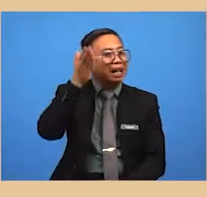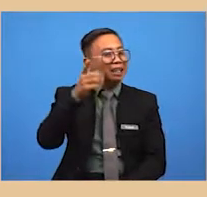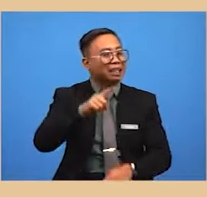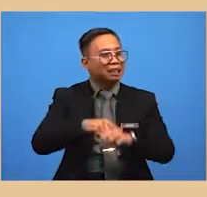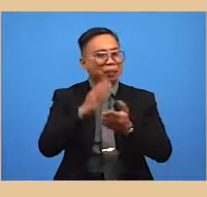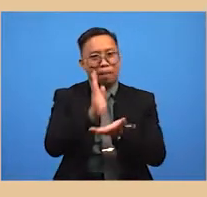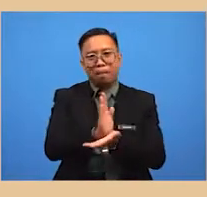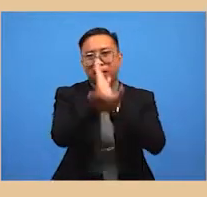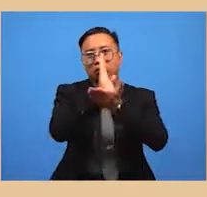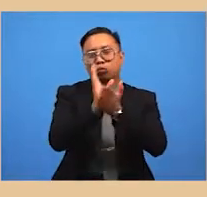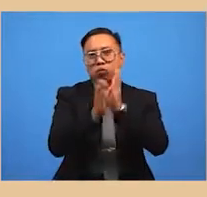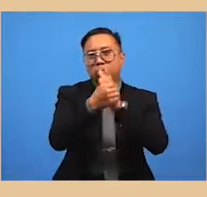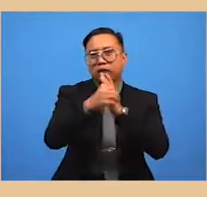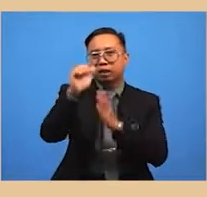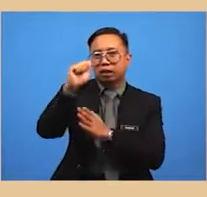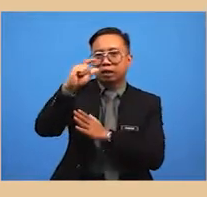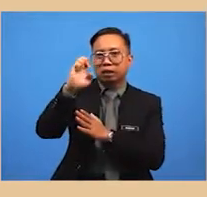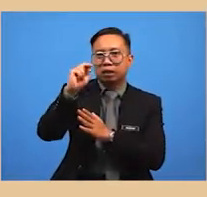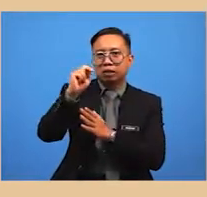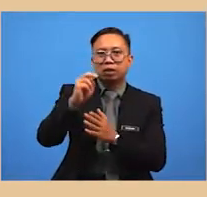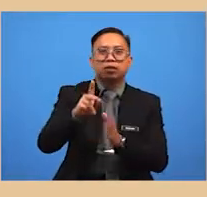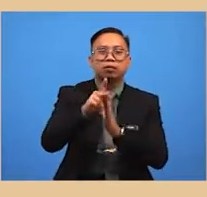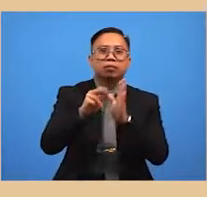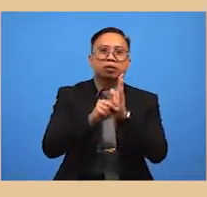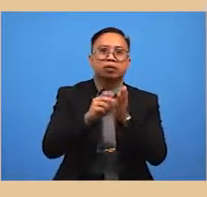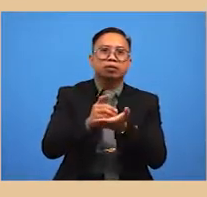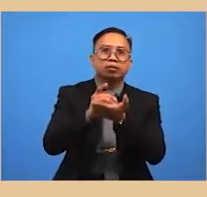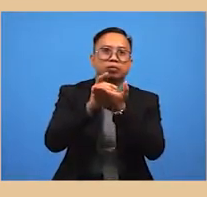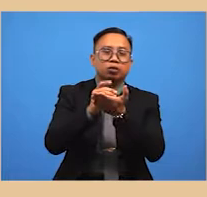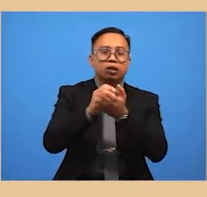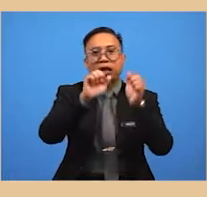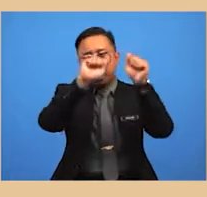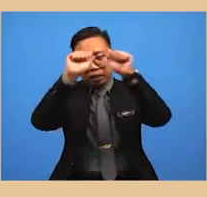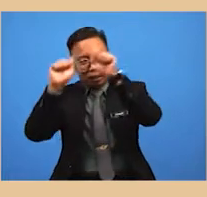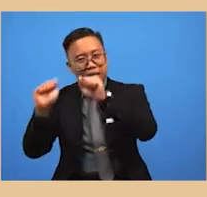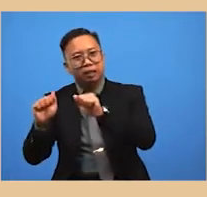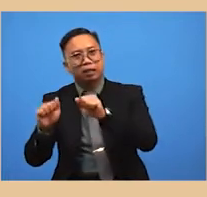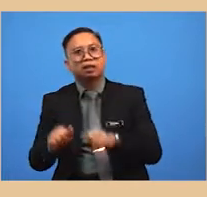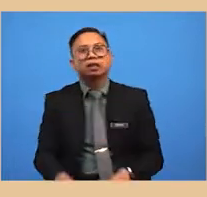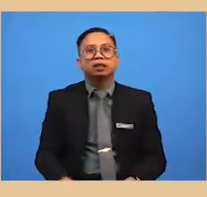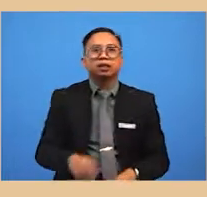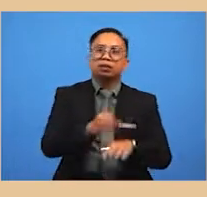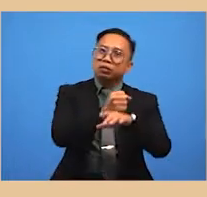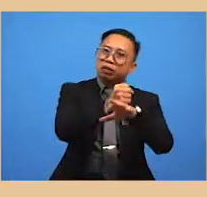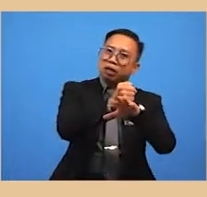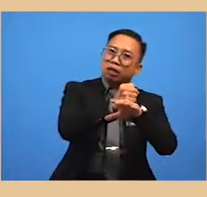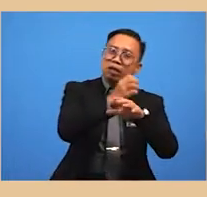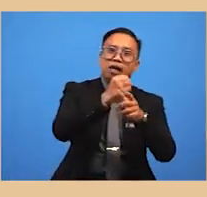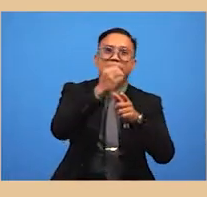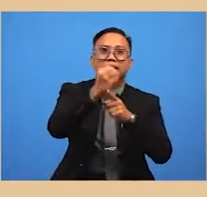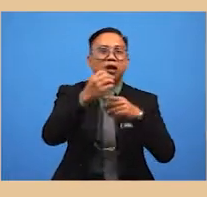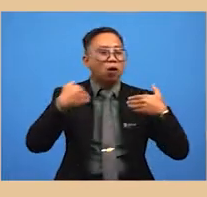oleh ejen pendebungaan seperti angin, serangga atau